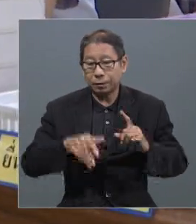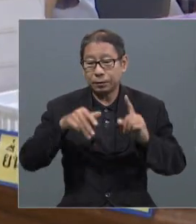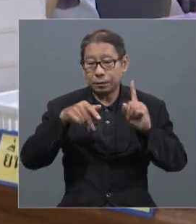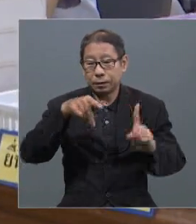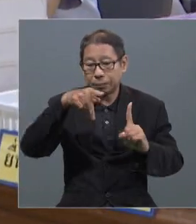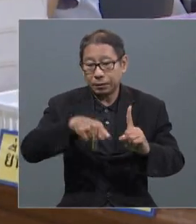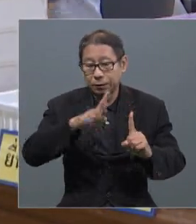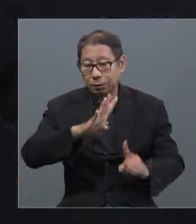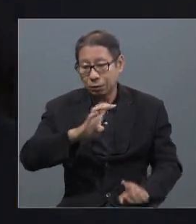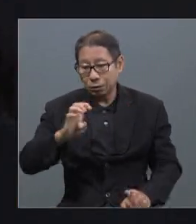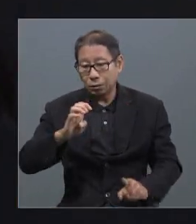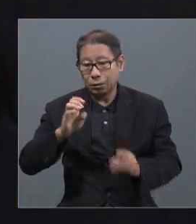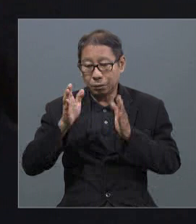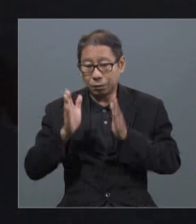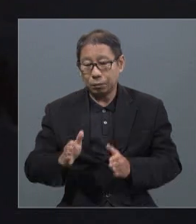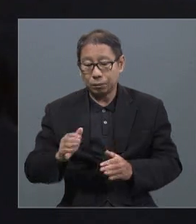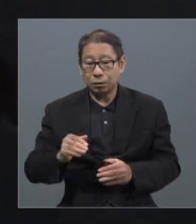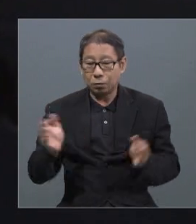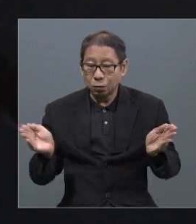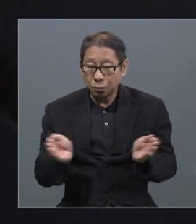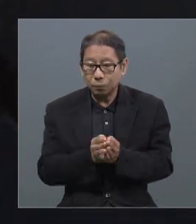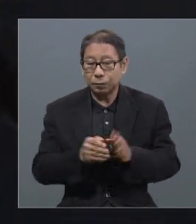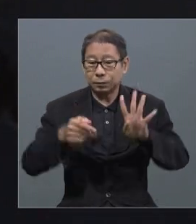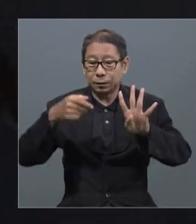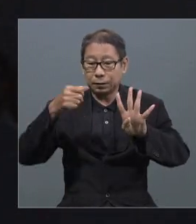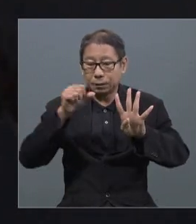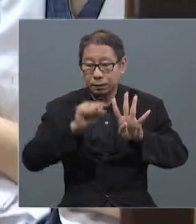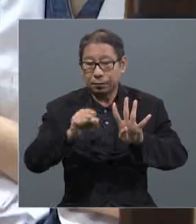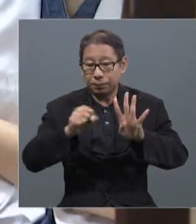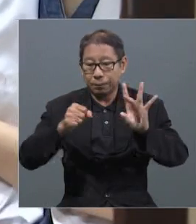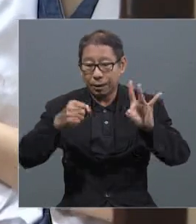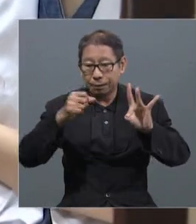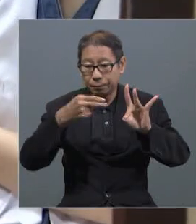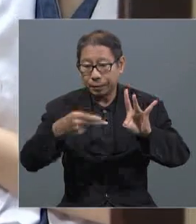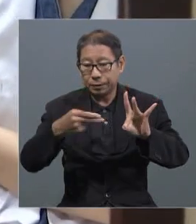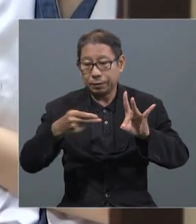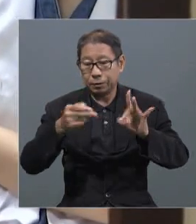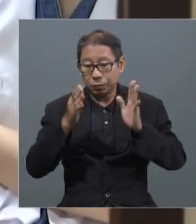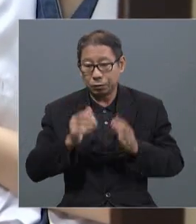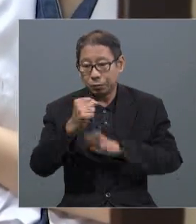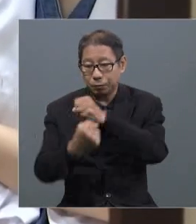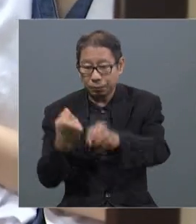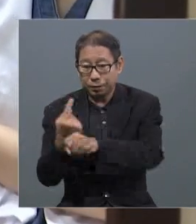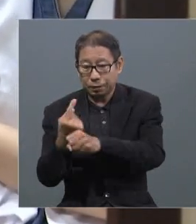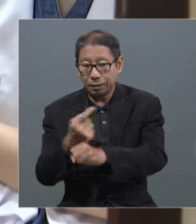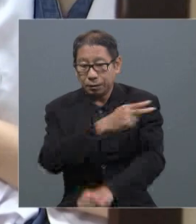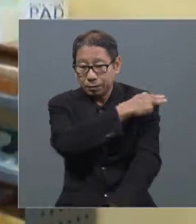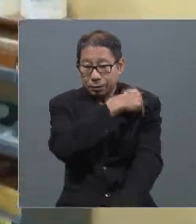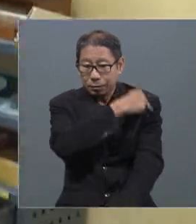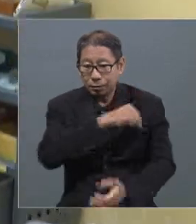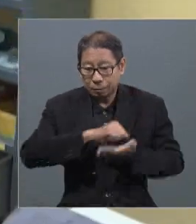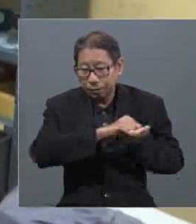ายต่อวันรวม 480,000 รายต่อปีให้บริการด้านสาธารณสุขที่ครอบคลุมทุกมิ